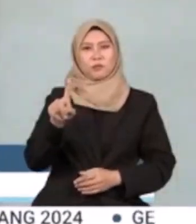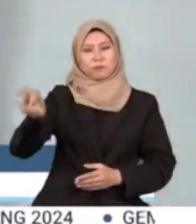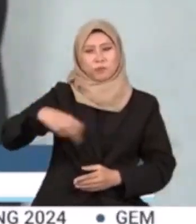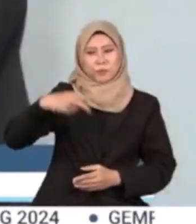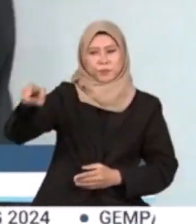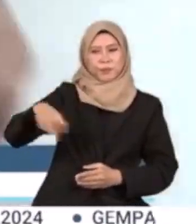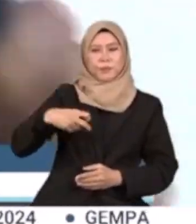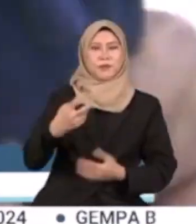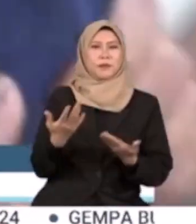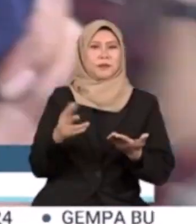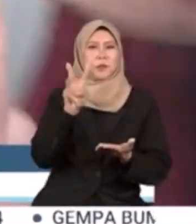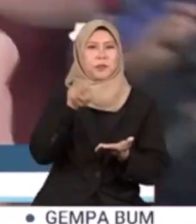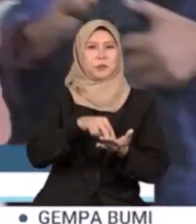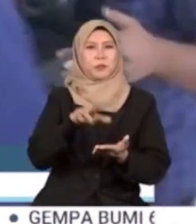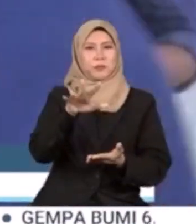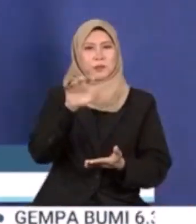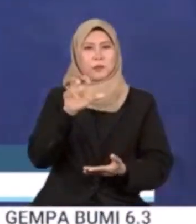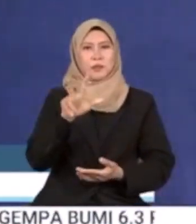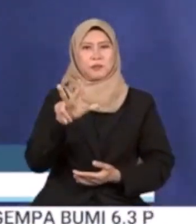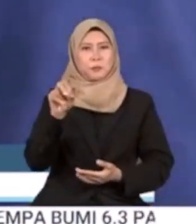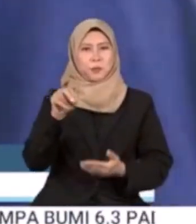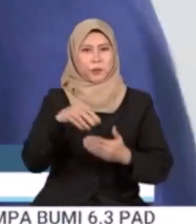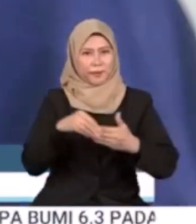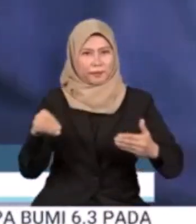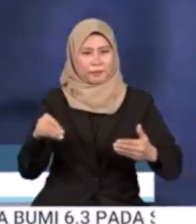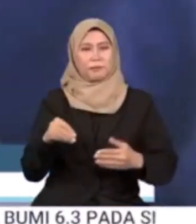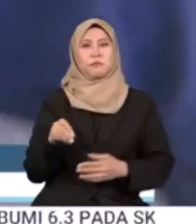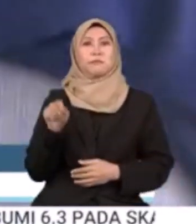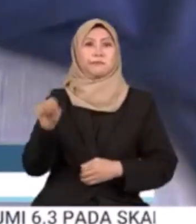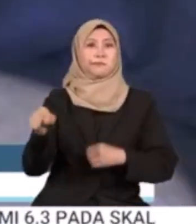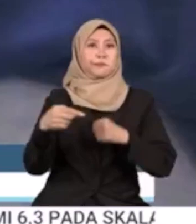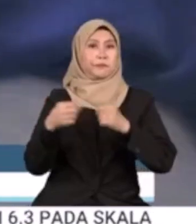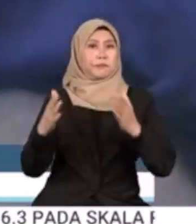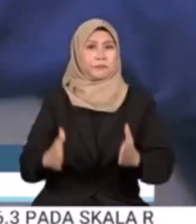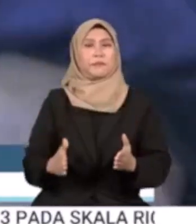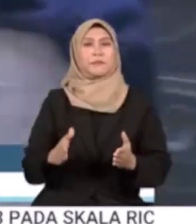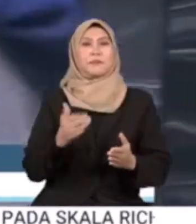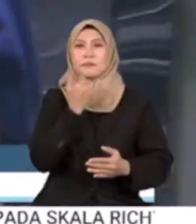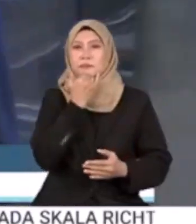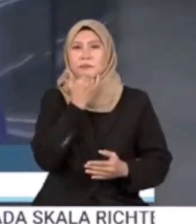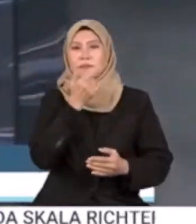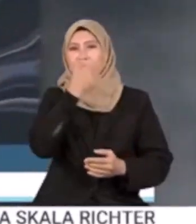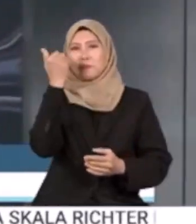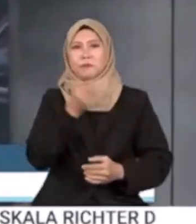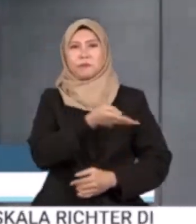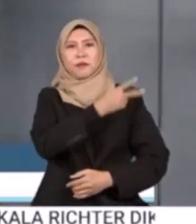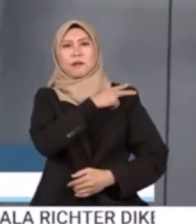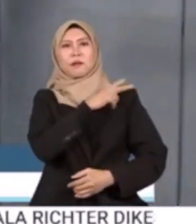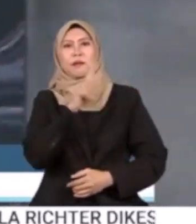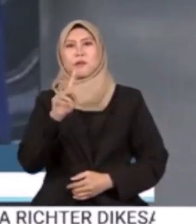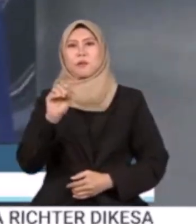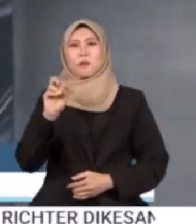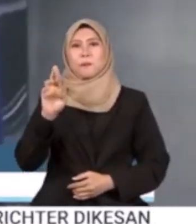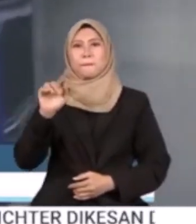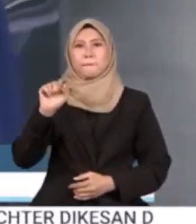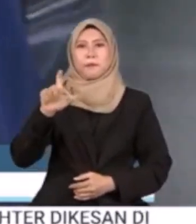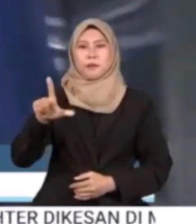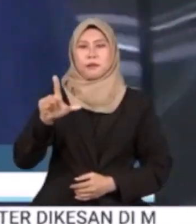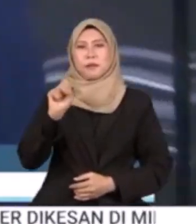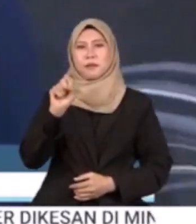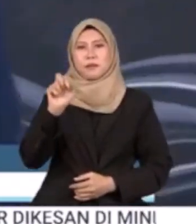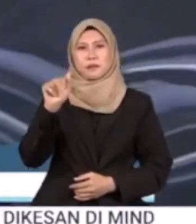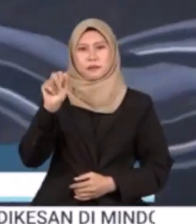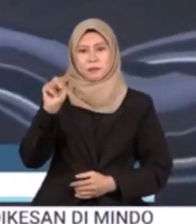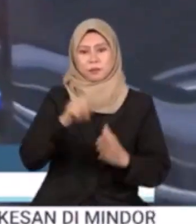berjumlah r530 tertuduh didakwa melakukan kesalahan itu ketika berpangkat korporal dan Sarjan antara Mei